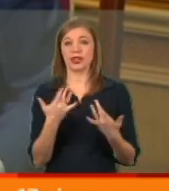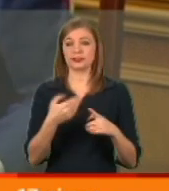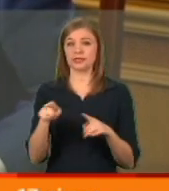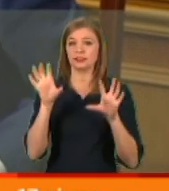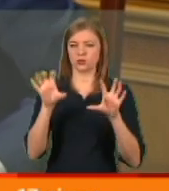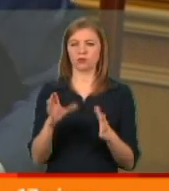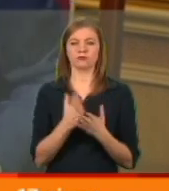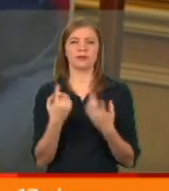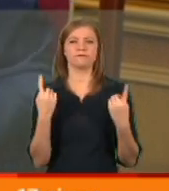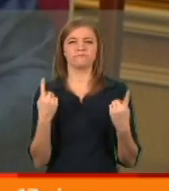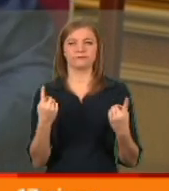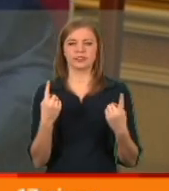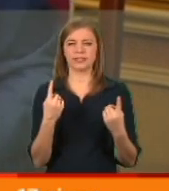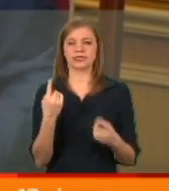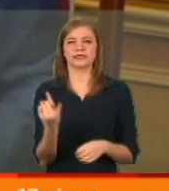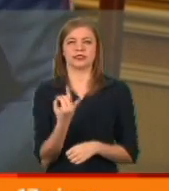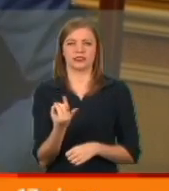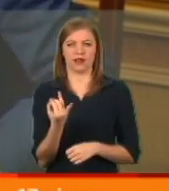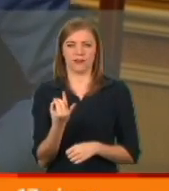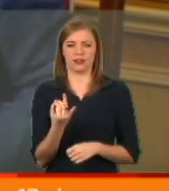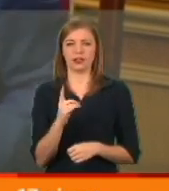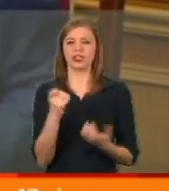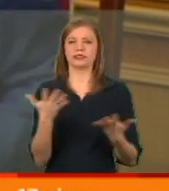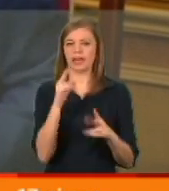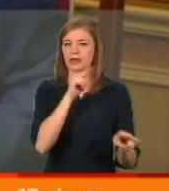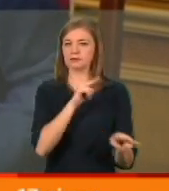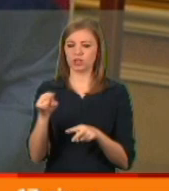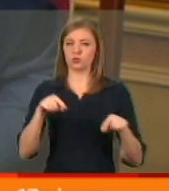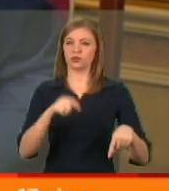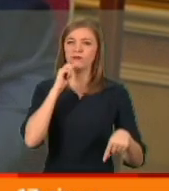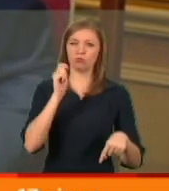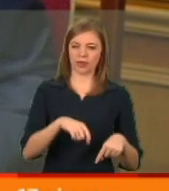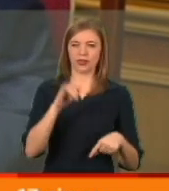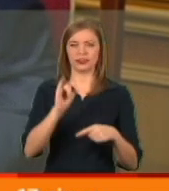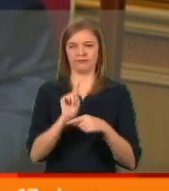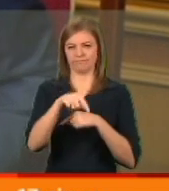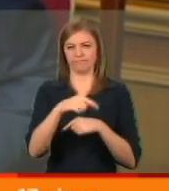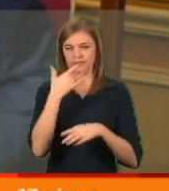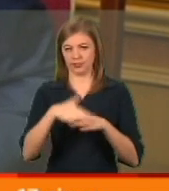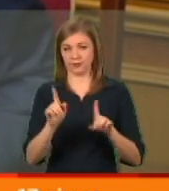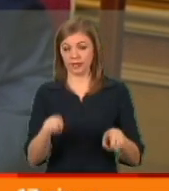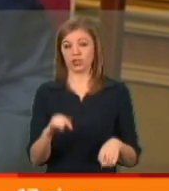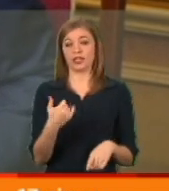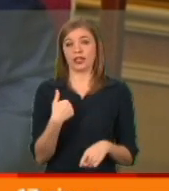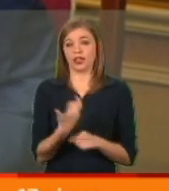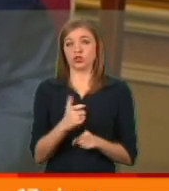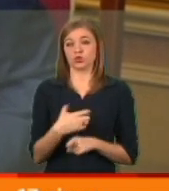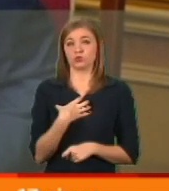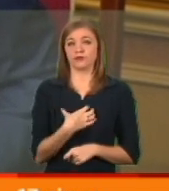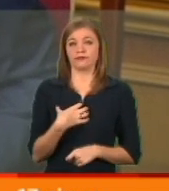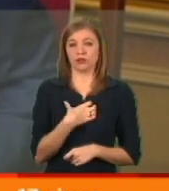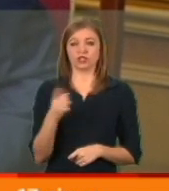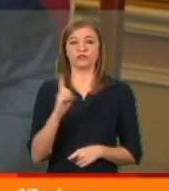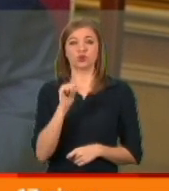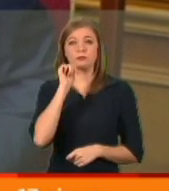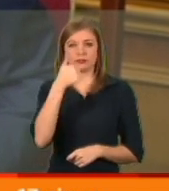закон має велике зацікавлення, за яким слідкують і в Україні, і поза Україною. І для нас дуже важливо,